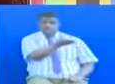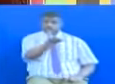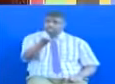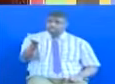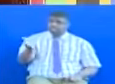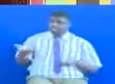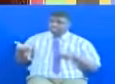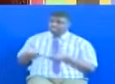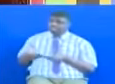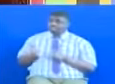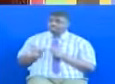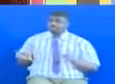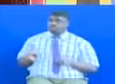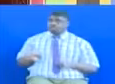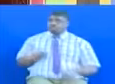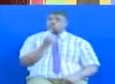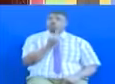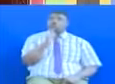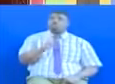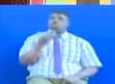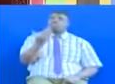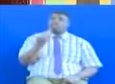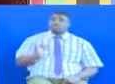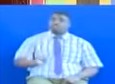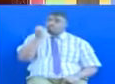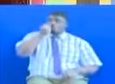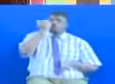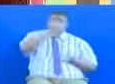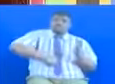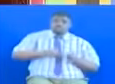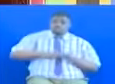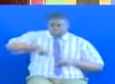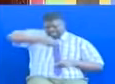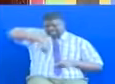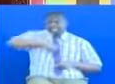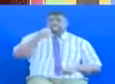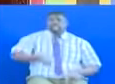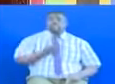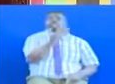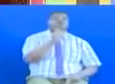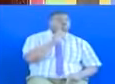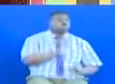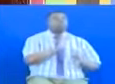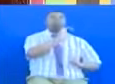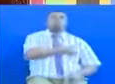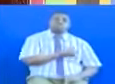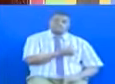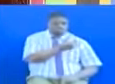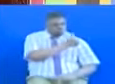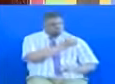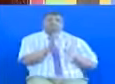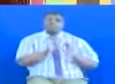viti marumu 1.5 million tupa ilikuwa nakatwa. Wabunge sisi 500,000 kila mwezi. Tuliambiwa